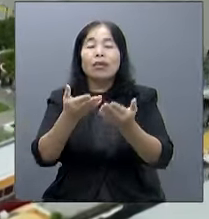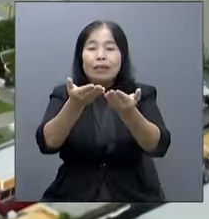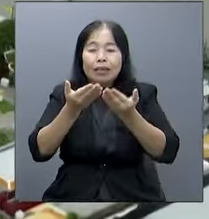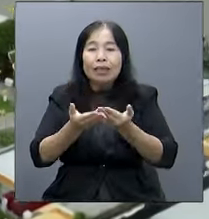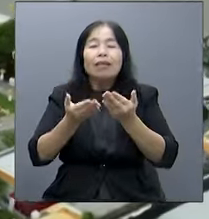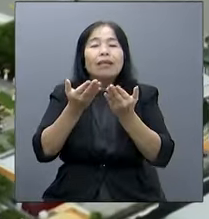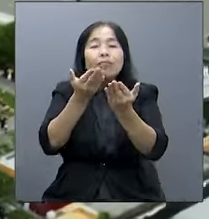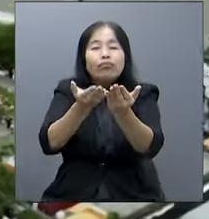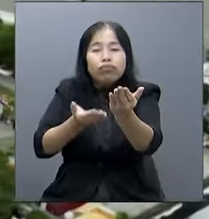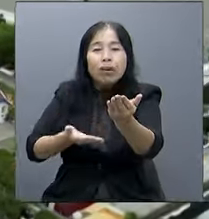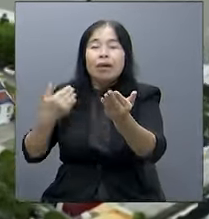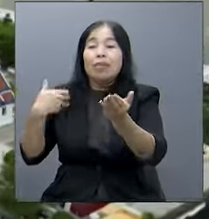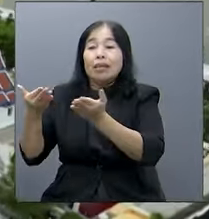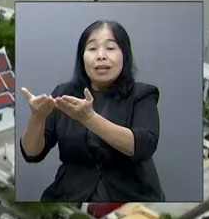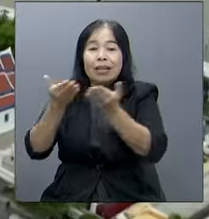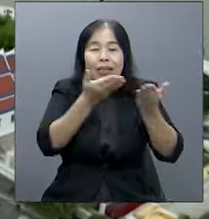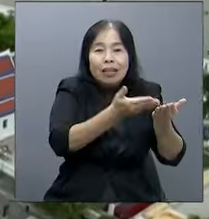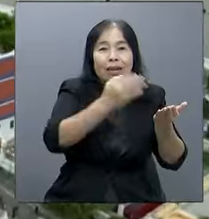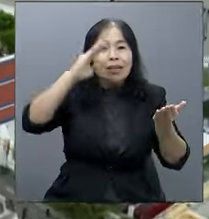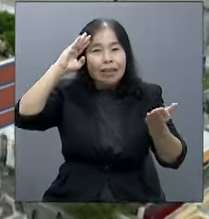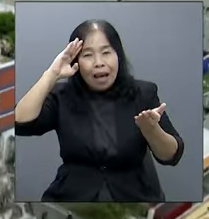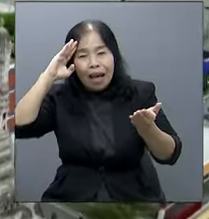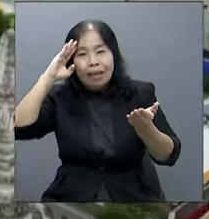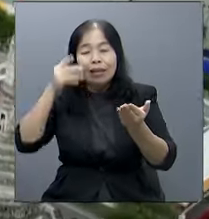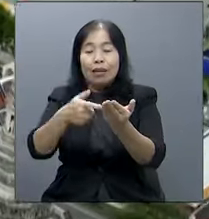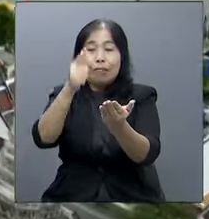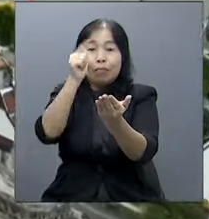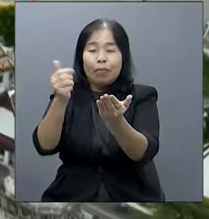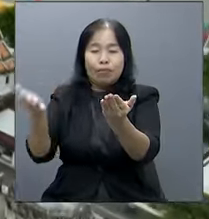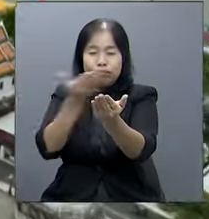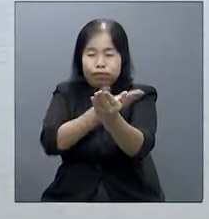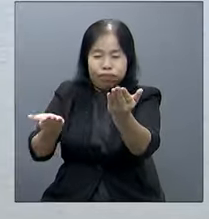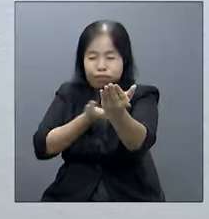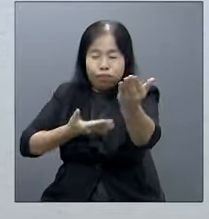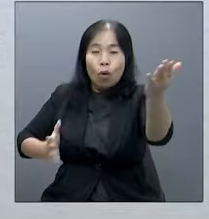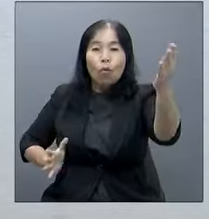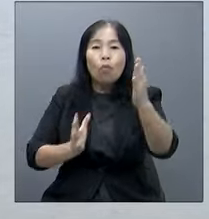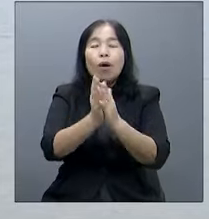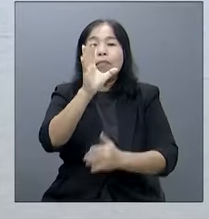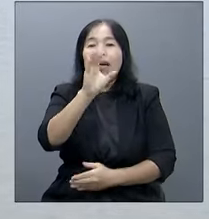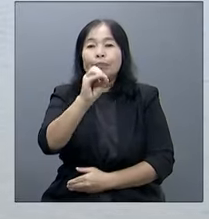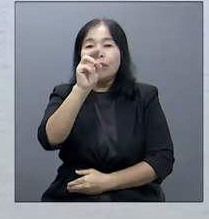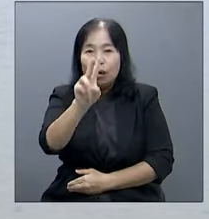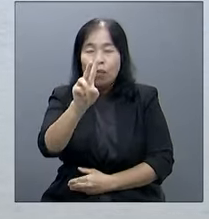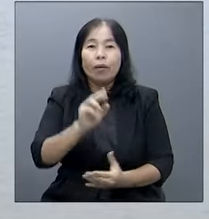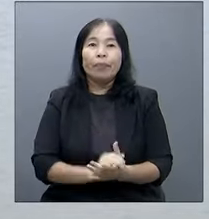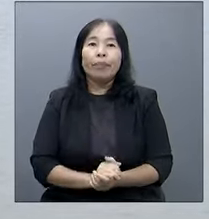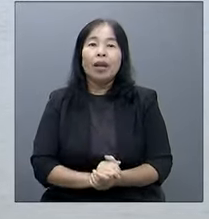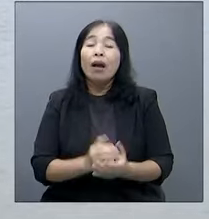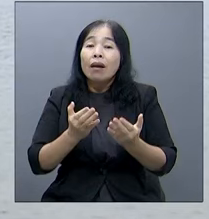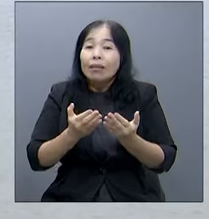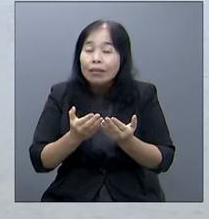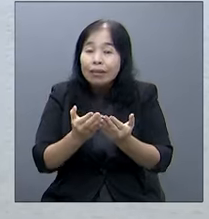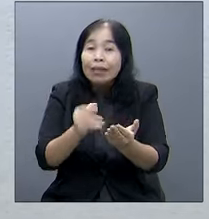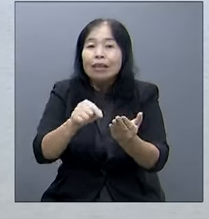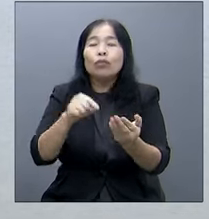ิธีอื่น ๆเรือรูปสั์ เรือดั่ง เรือแสง เป็ต้น รวมทั้งหมด 52 ลำครัค่ะ บวน พยุหายาตราทาง ชลมากถือเป็